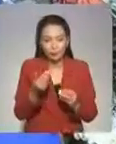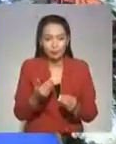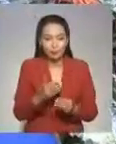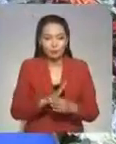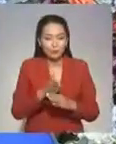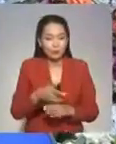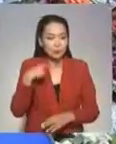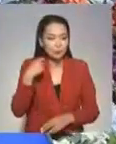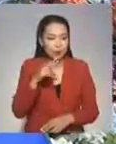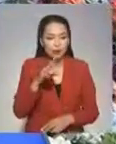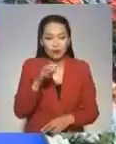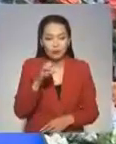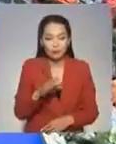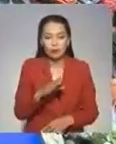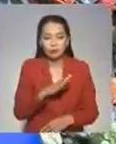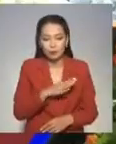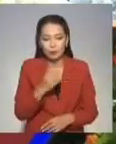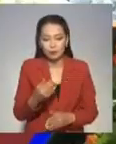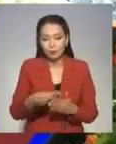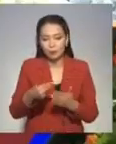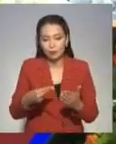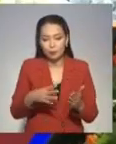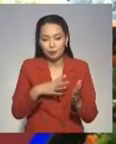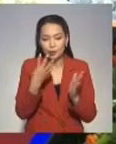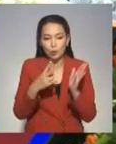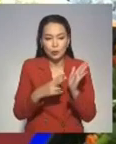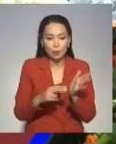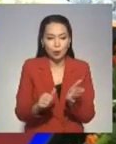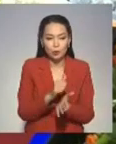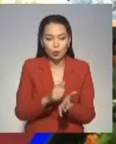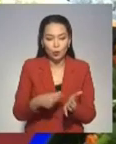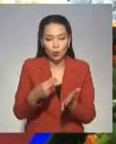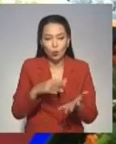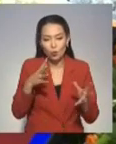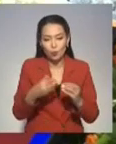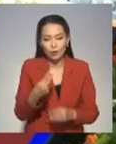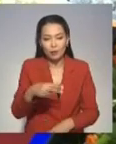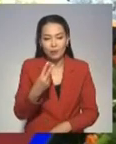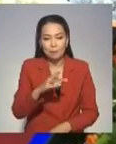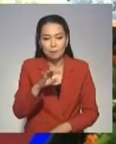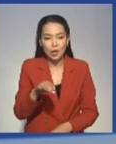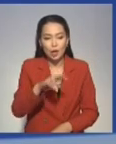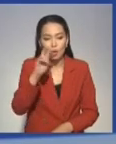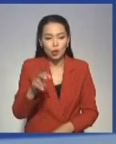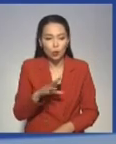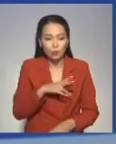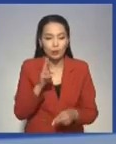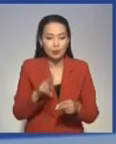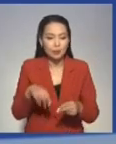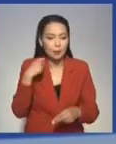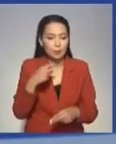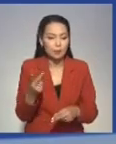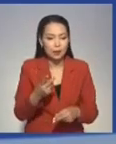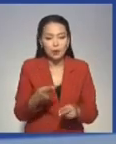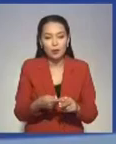визита президента Касым-Жомарта Токаева в Китай стороны подписали 47 документов на общую сумму 22 миллиарда долларов. В завершение президент отметил,